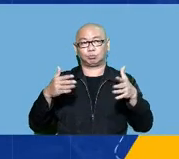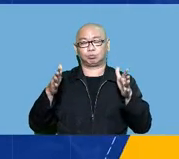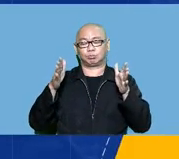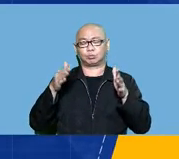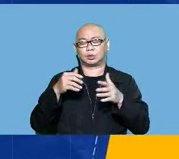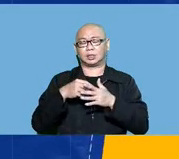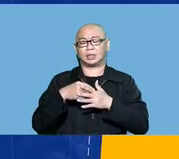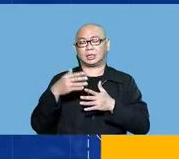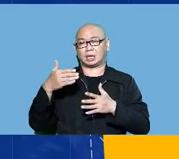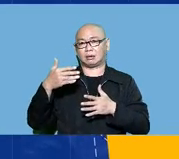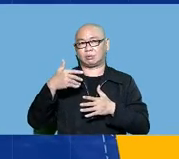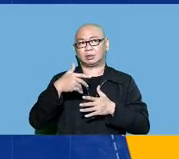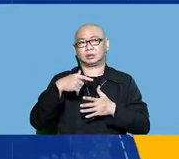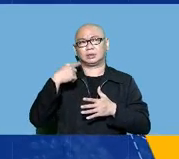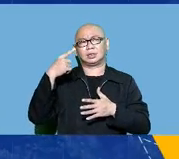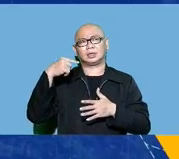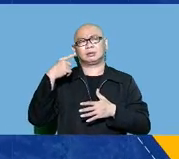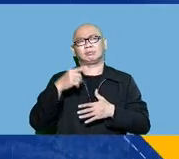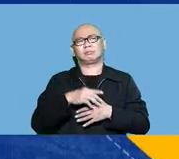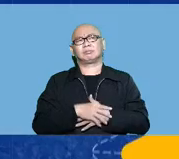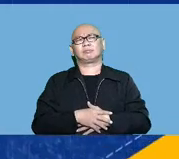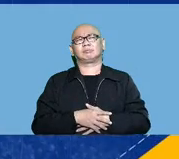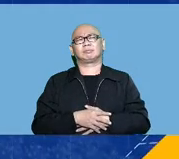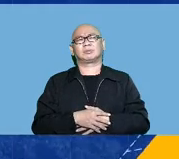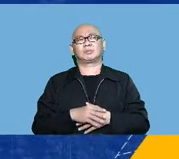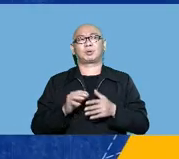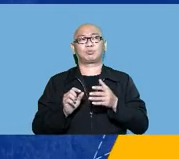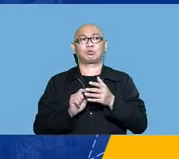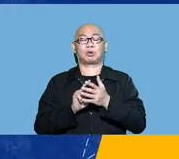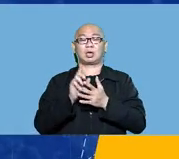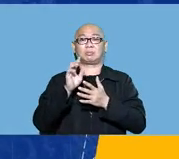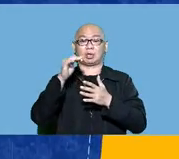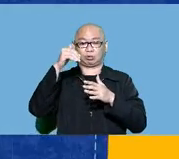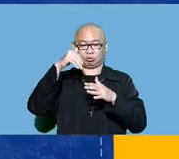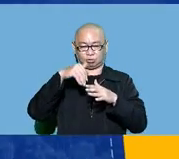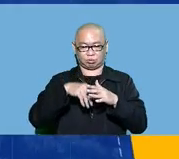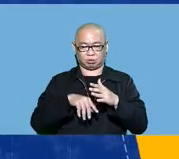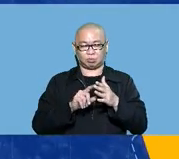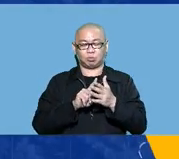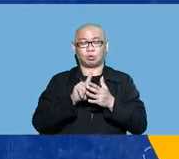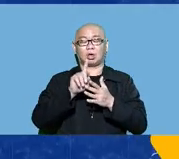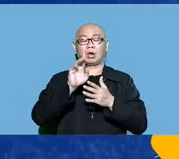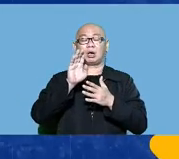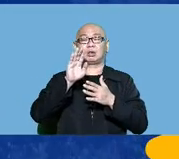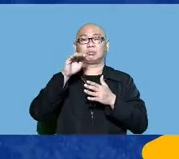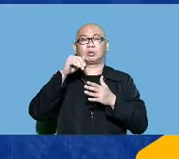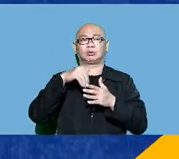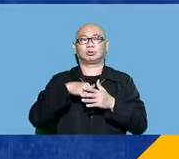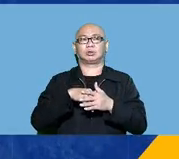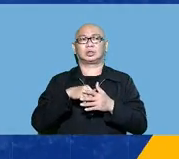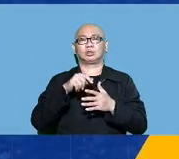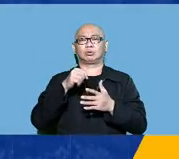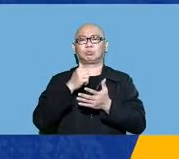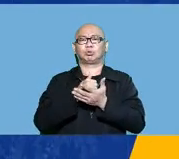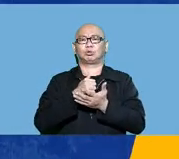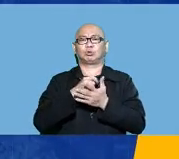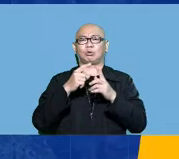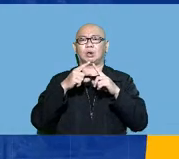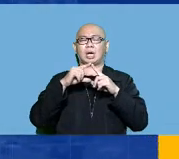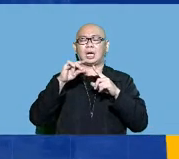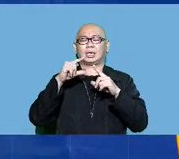ikan masnya itu sering ke permukaan, masuk lagi ke permukaan, itu berarti butuh aerator